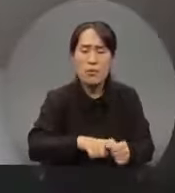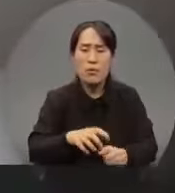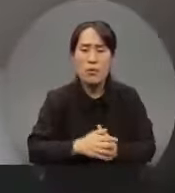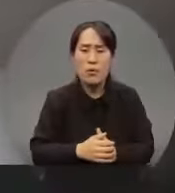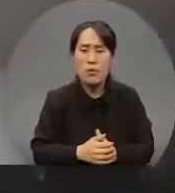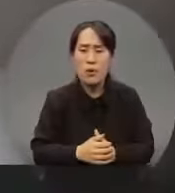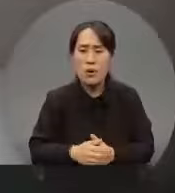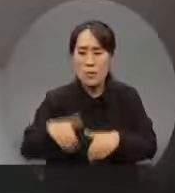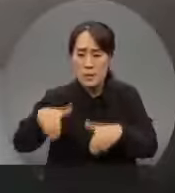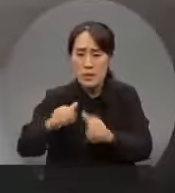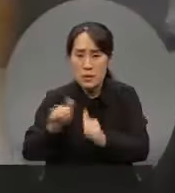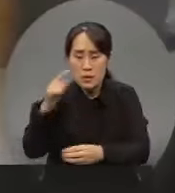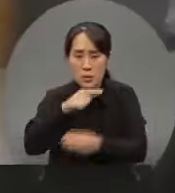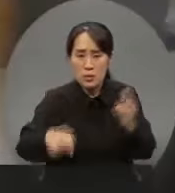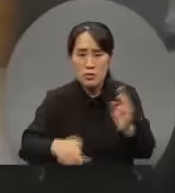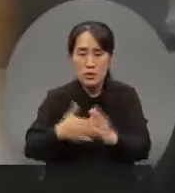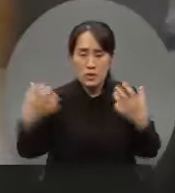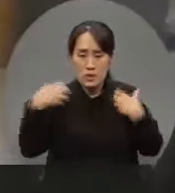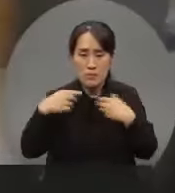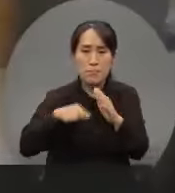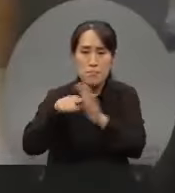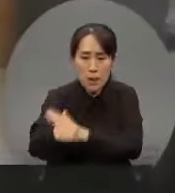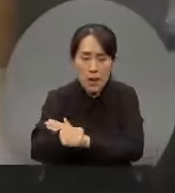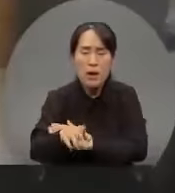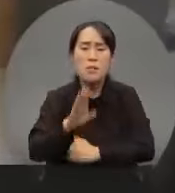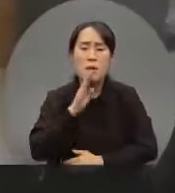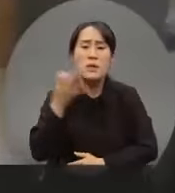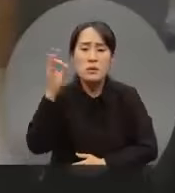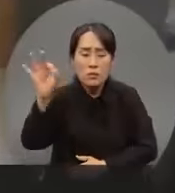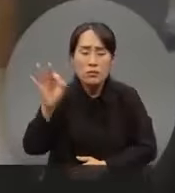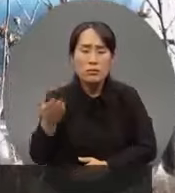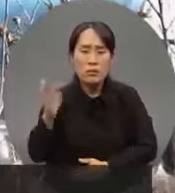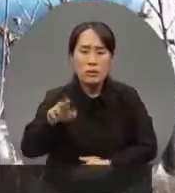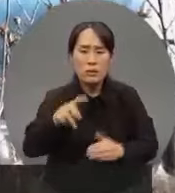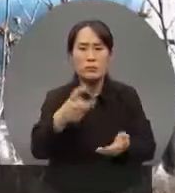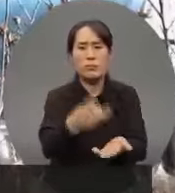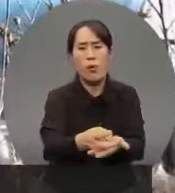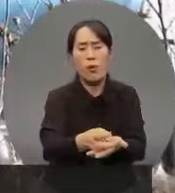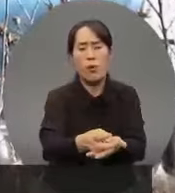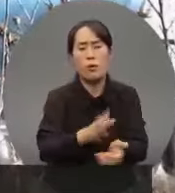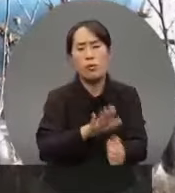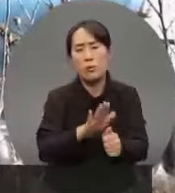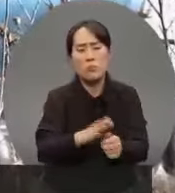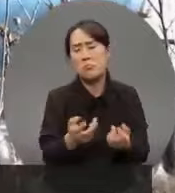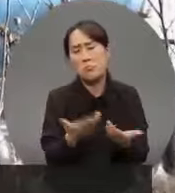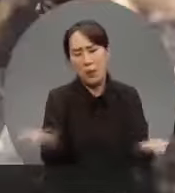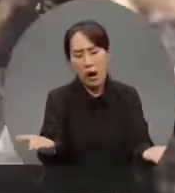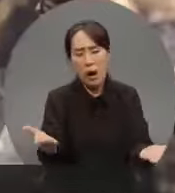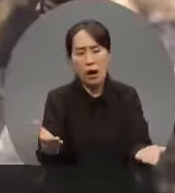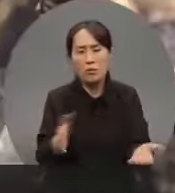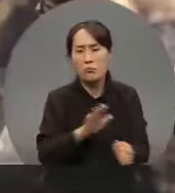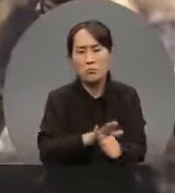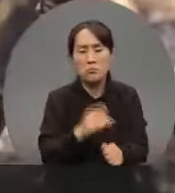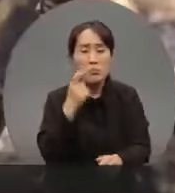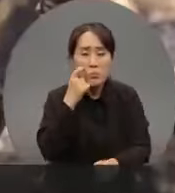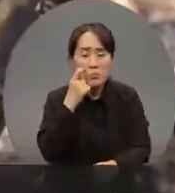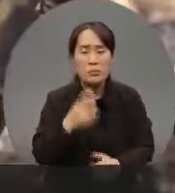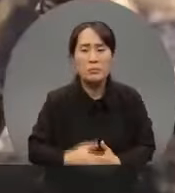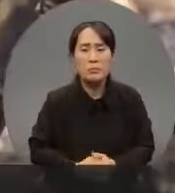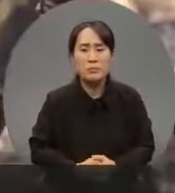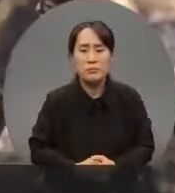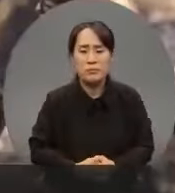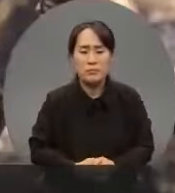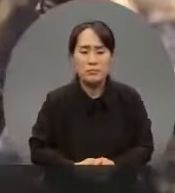비서관이 청주시 담당 부서까지 찾아간 사실도 인정했지만 현행법상 방법이 없어 도와주지는 못했다고 밝혔습니다